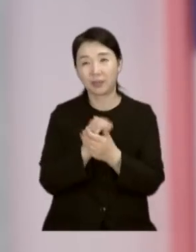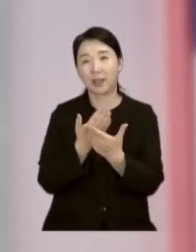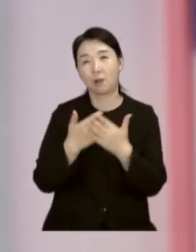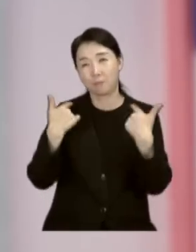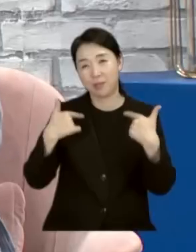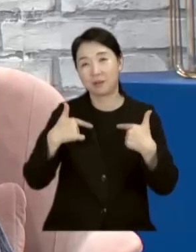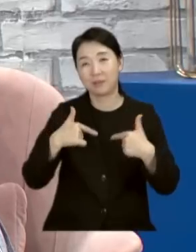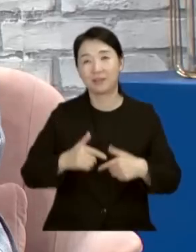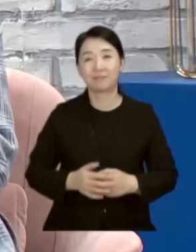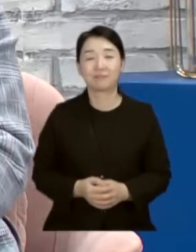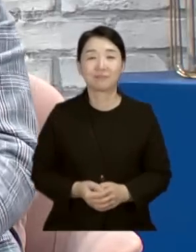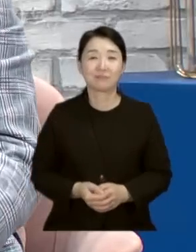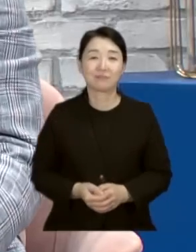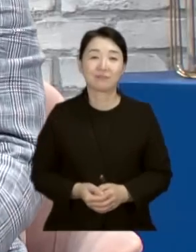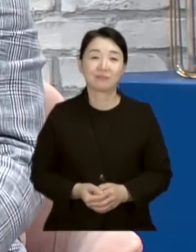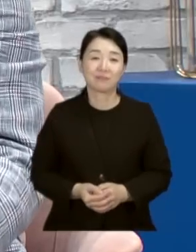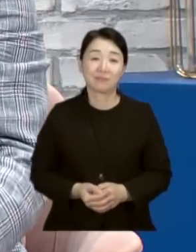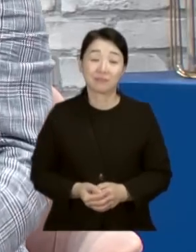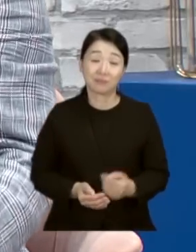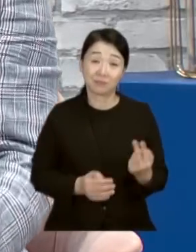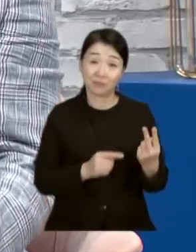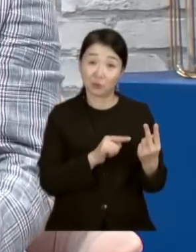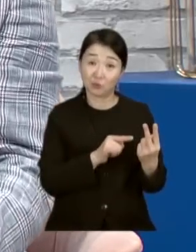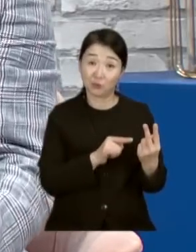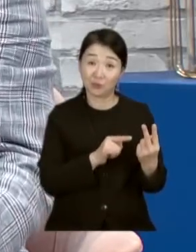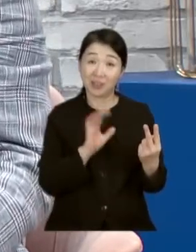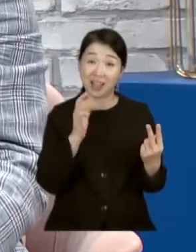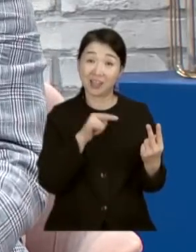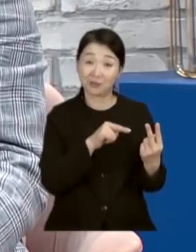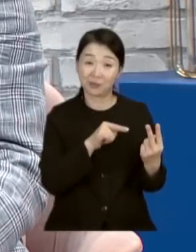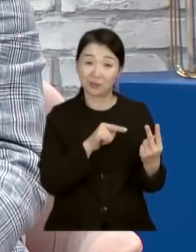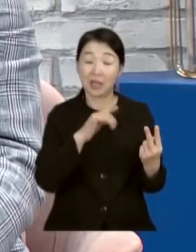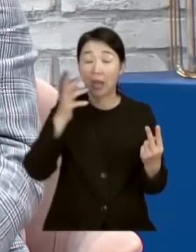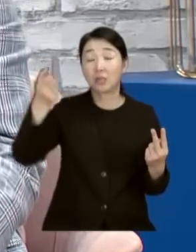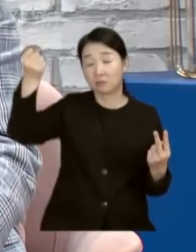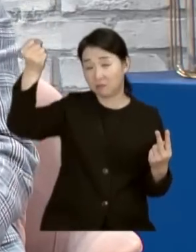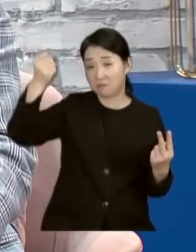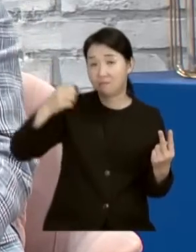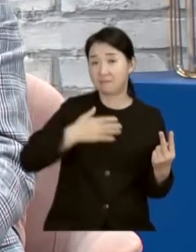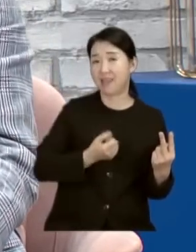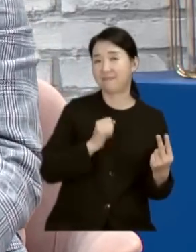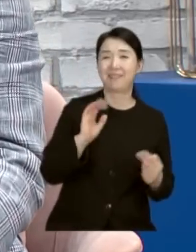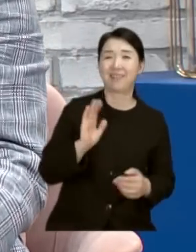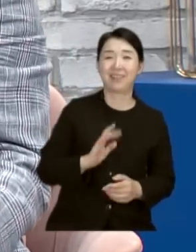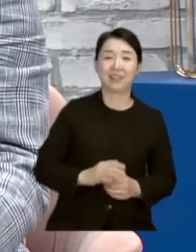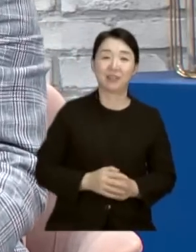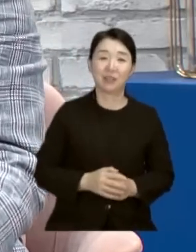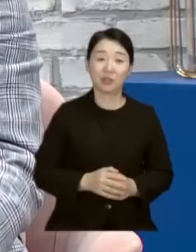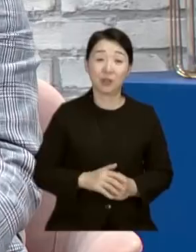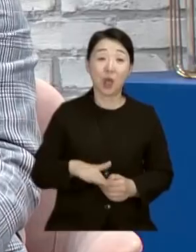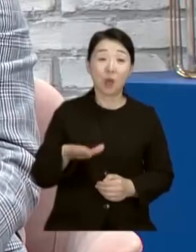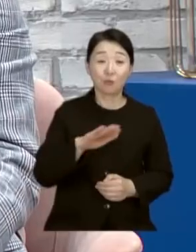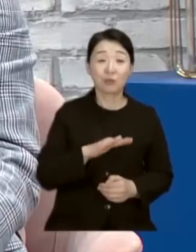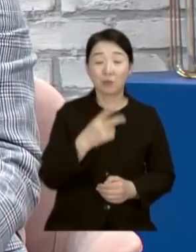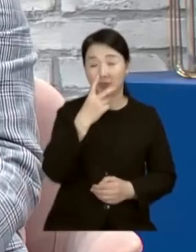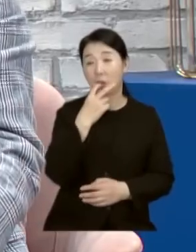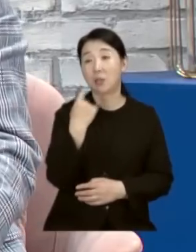하고 있어요. 그 아이 둘은 사실은 하나님 거지 우리 거 아니잖아요. 맞아요. 제 거 아니에요. 네.